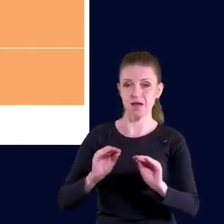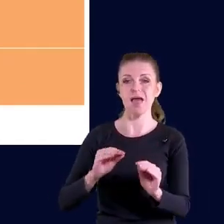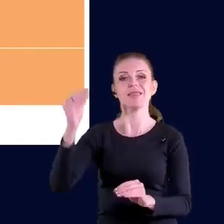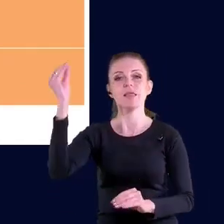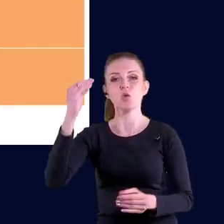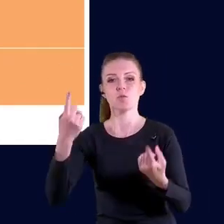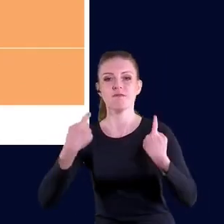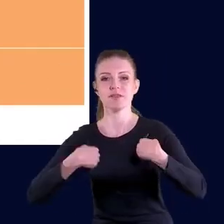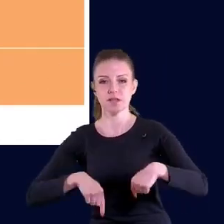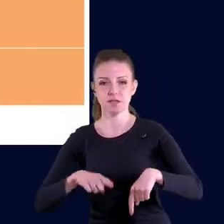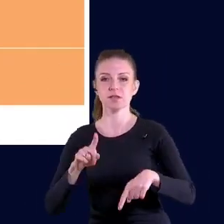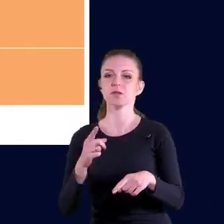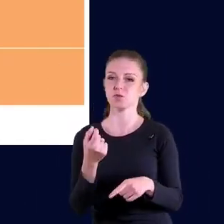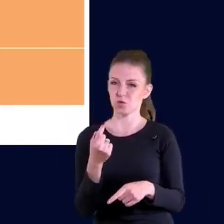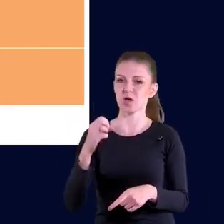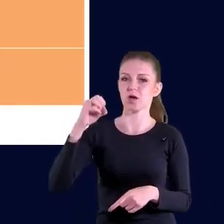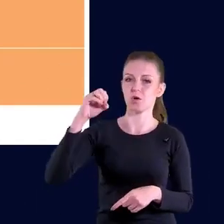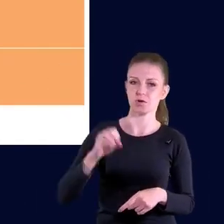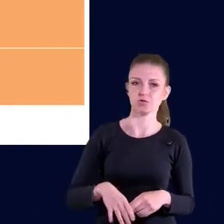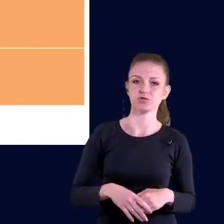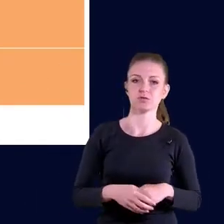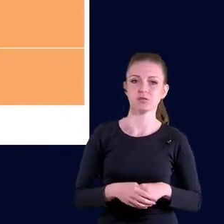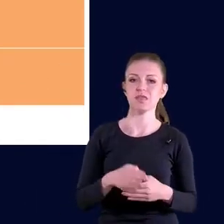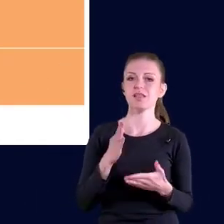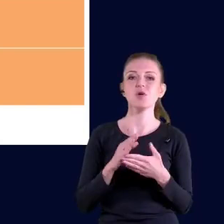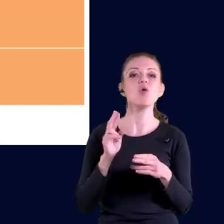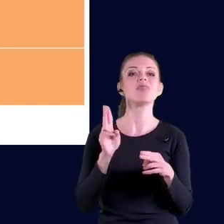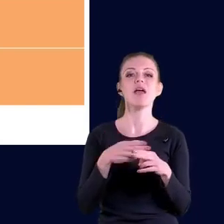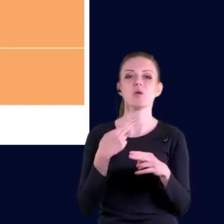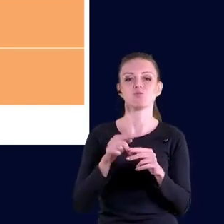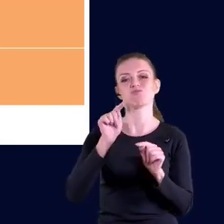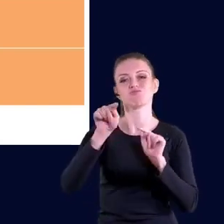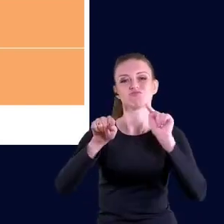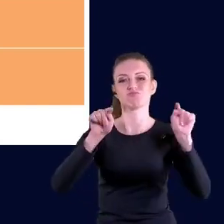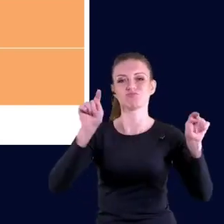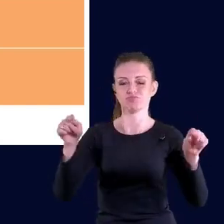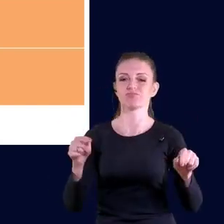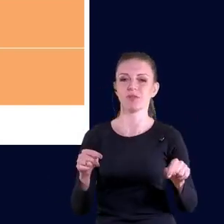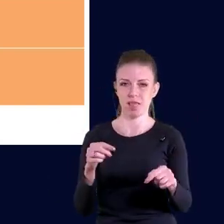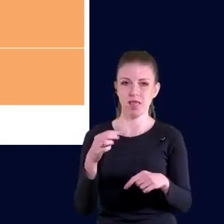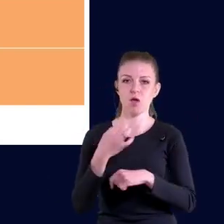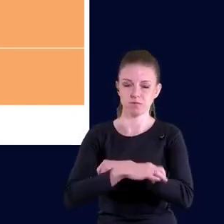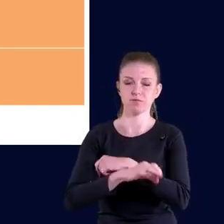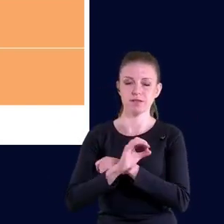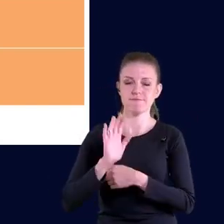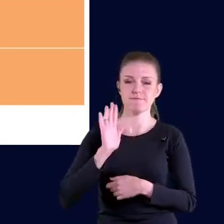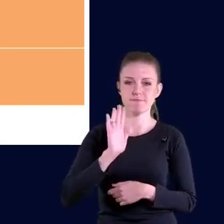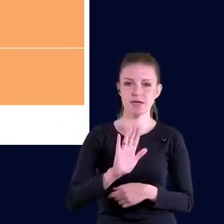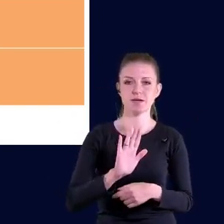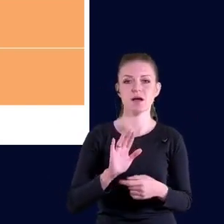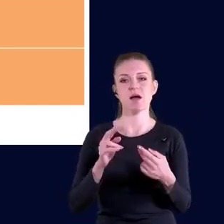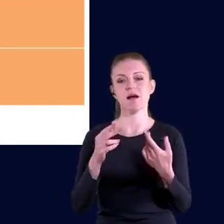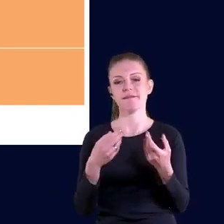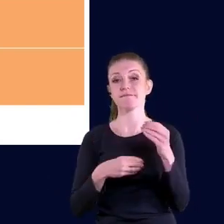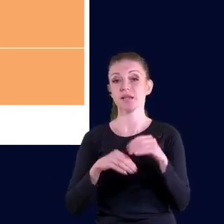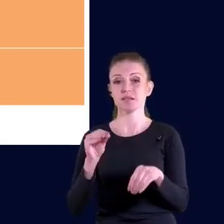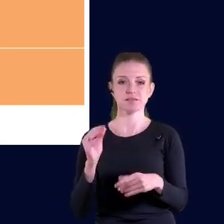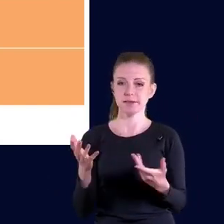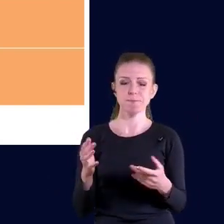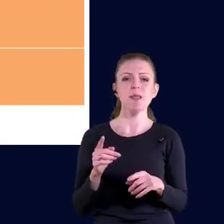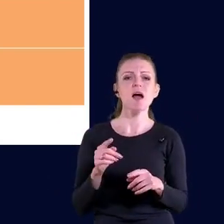Obywatelskiej to tylko niektóre uniwersytety wskazały że przeznaczają na to środki A nikt